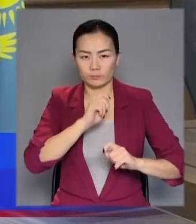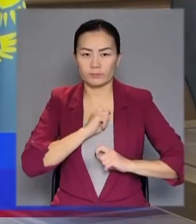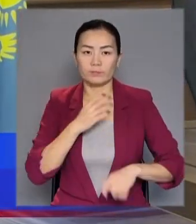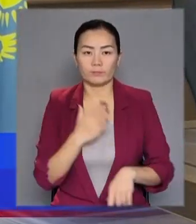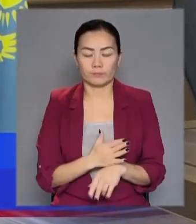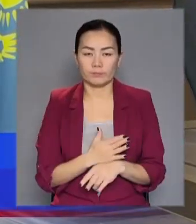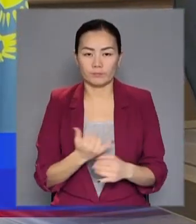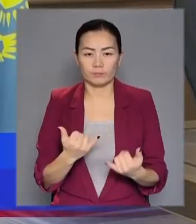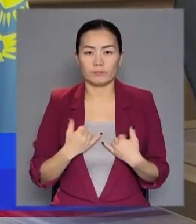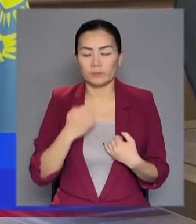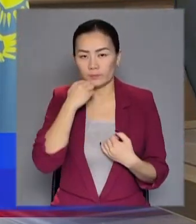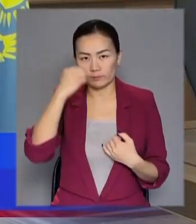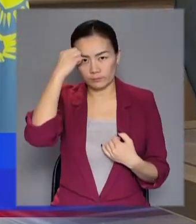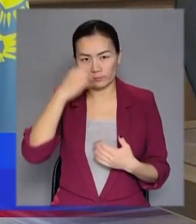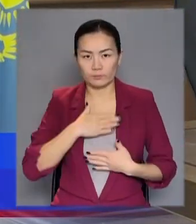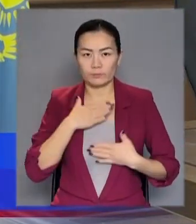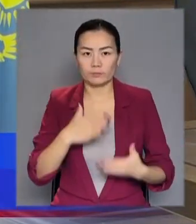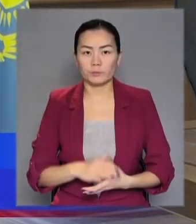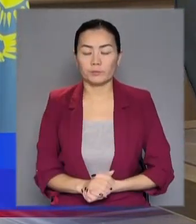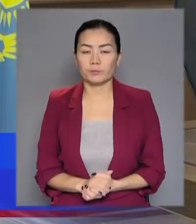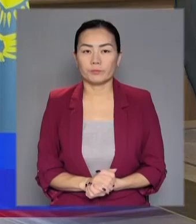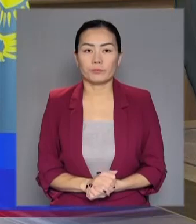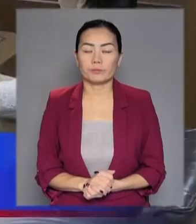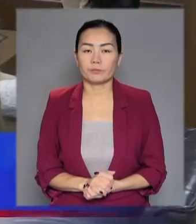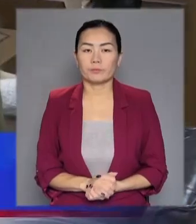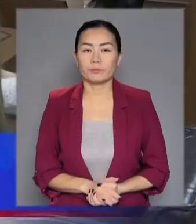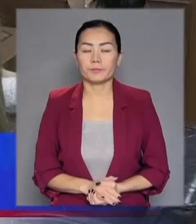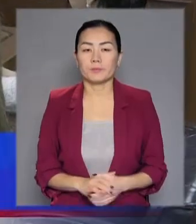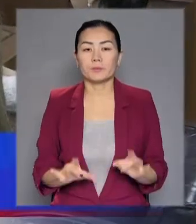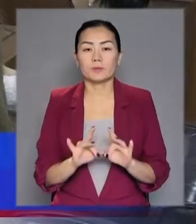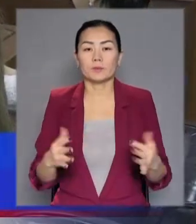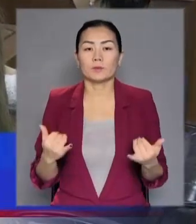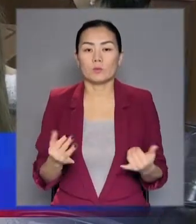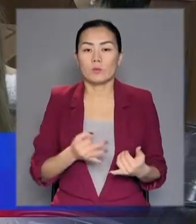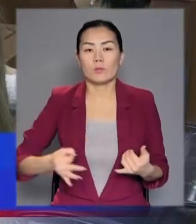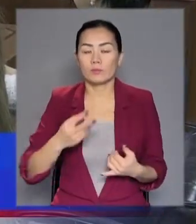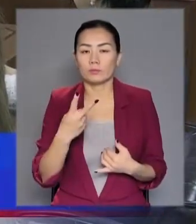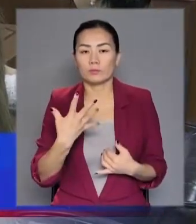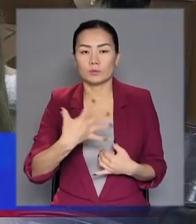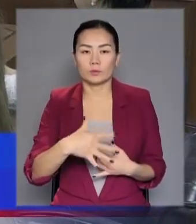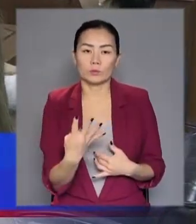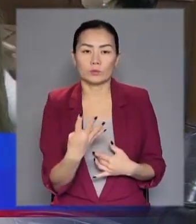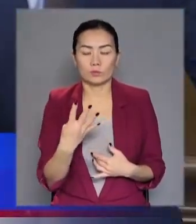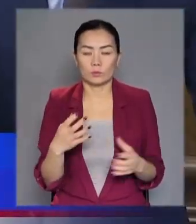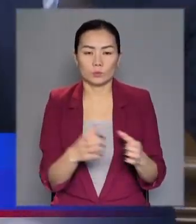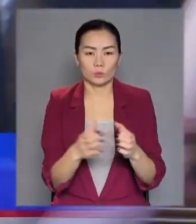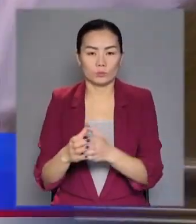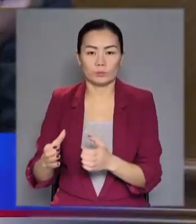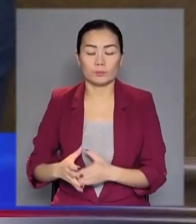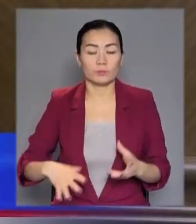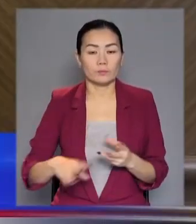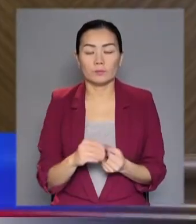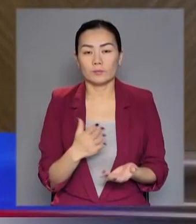болдым. Көрсетілген құрметке шексіз ризамын. Айта кетейік, бүгінде облыста 54 волонтерлік топ бар.